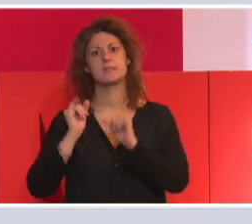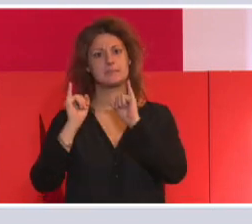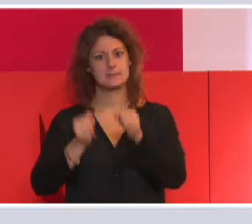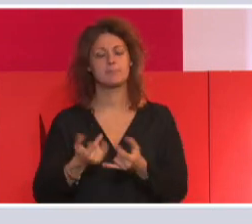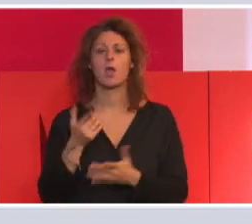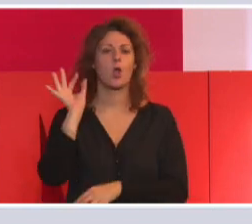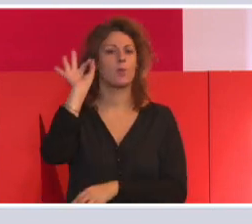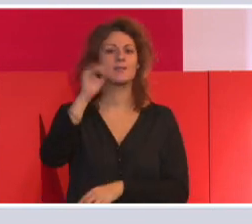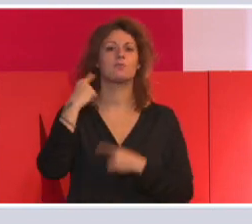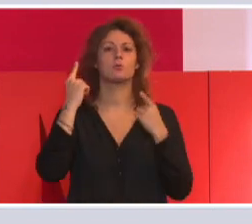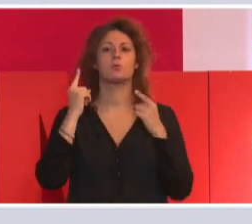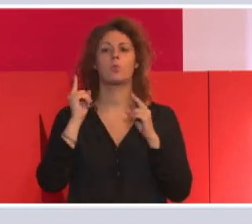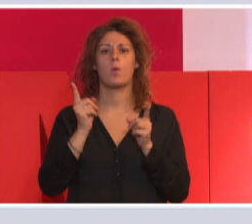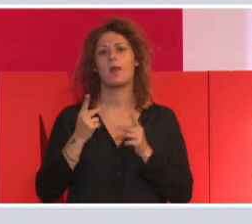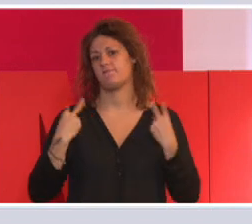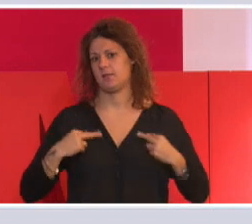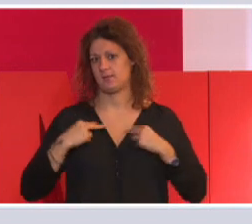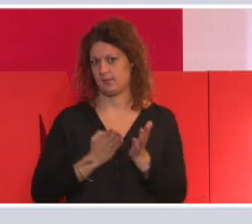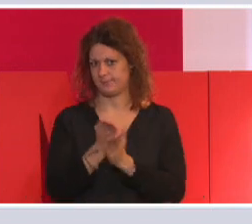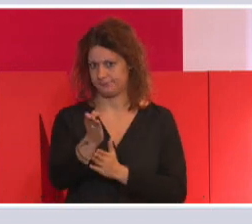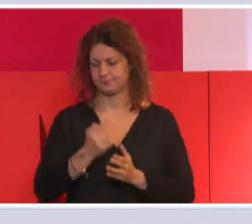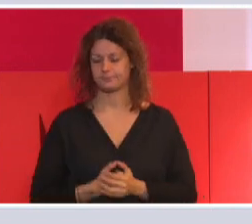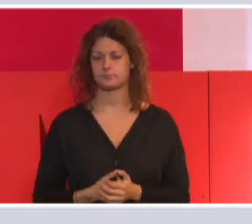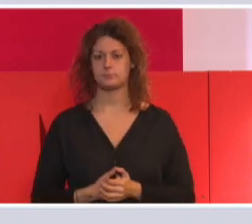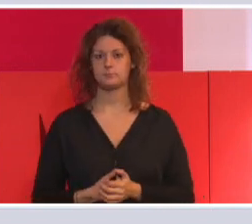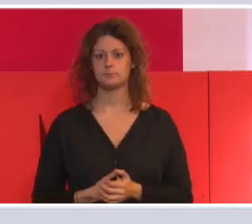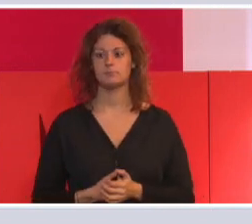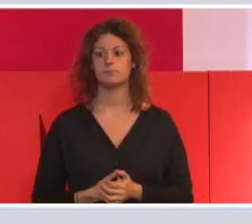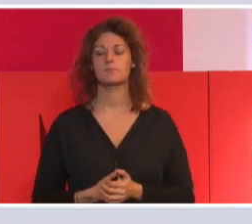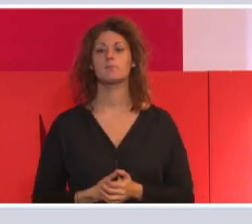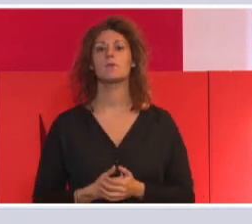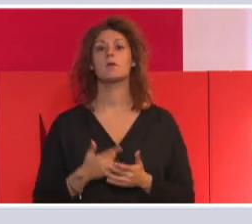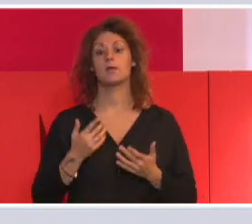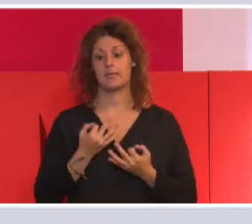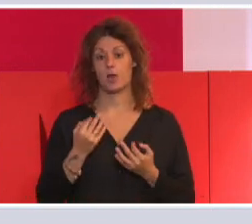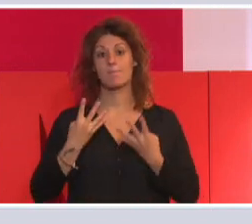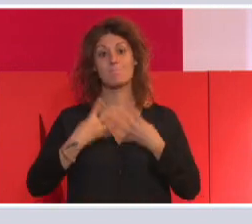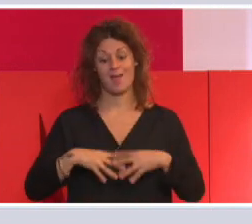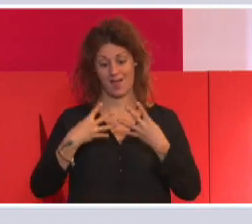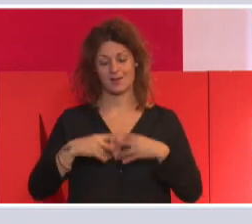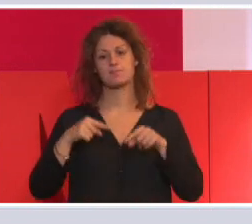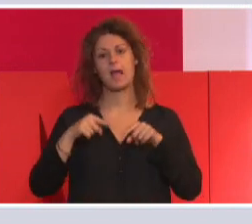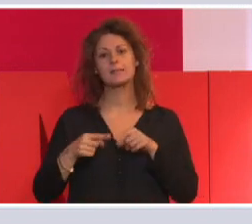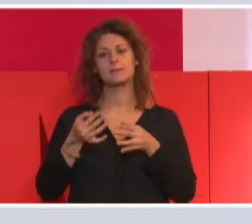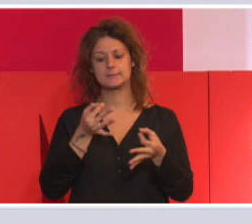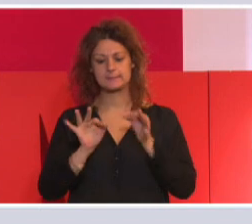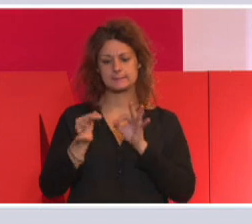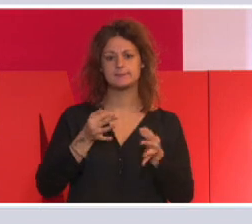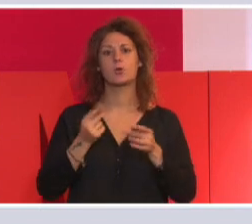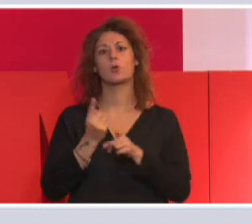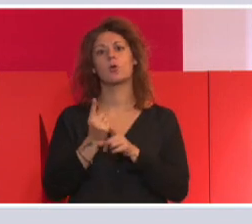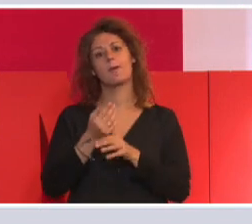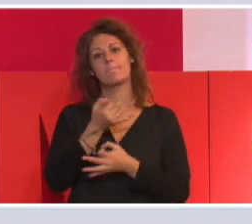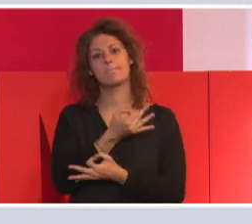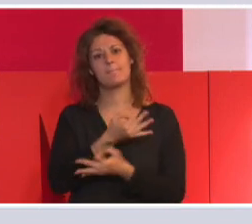diciamo il perfezionamento di quei meccanismi che oggi noi impersonifichi amo in un qualche modo e che sono i meccanismi che effettivamente